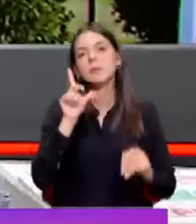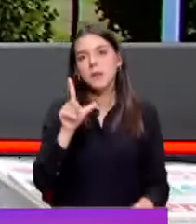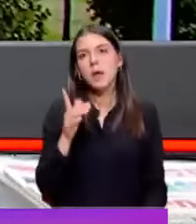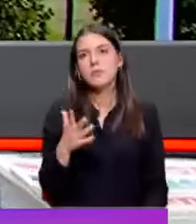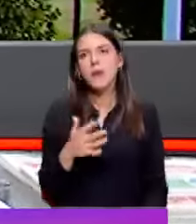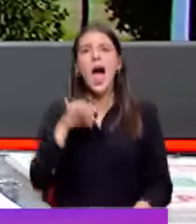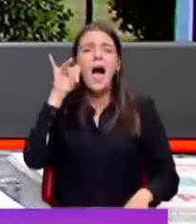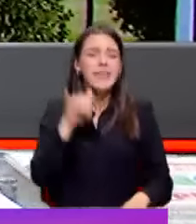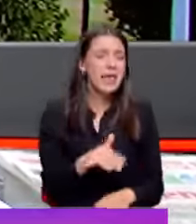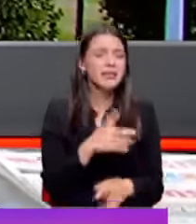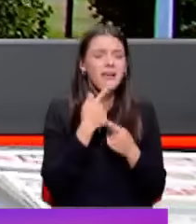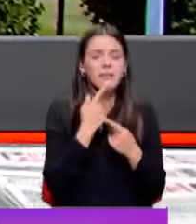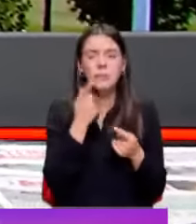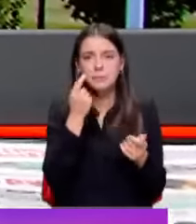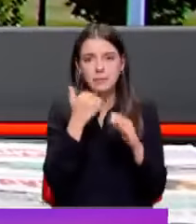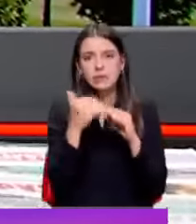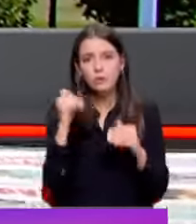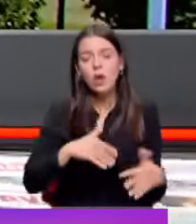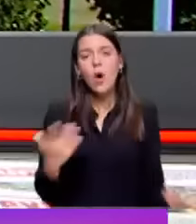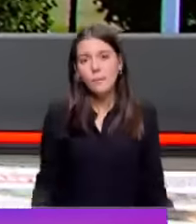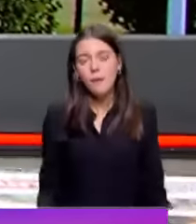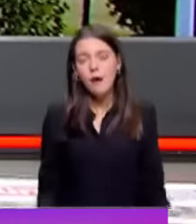hak etti falan gibi mesajlar geliyor da